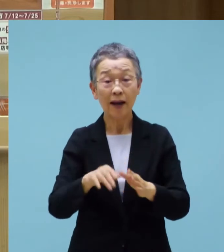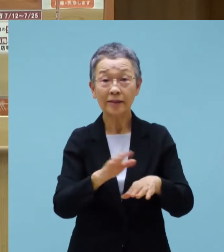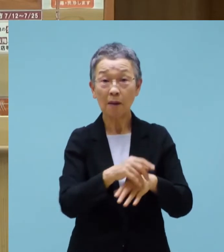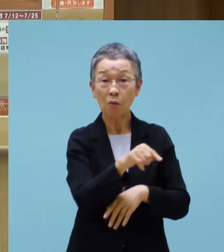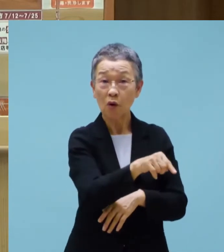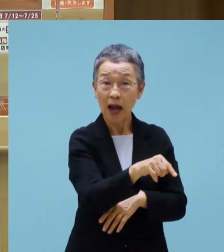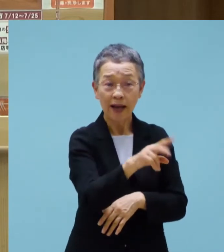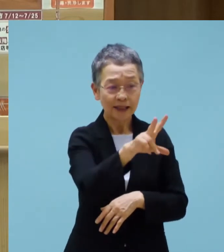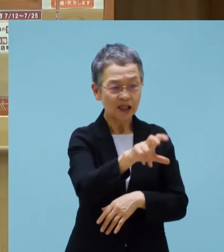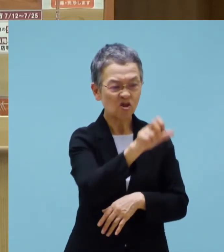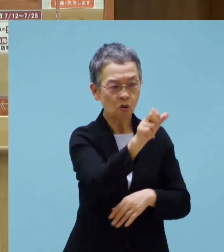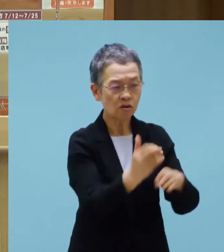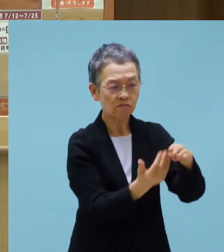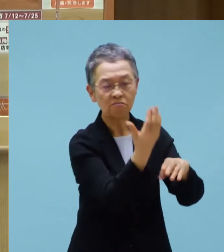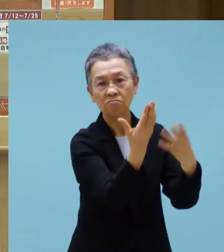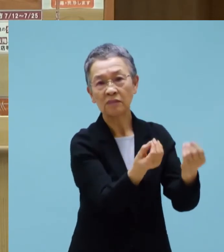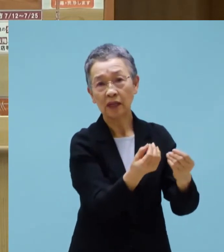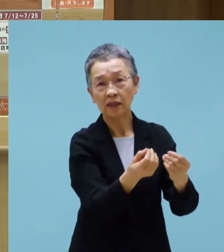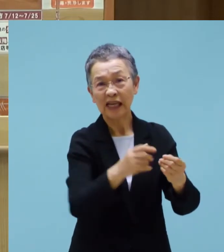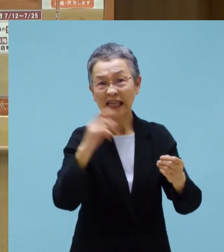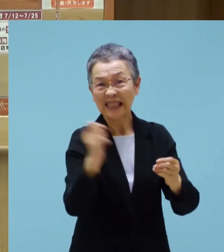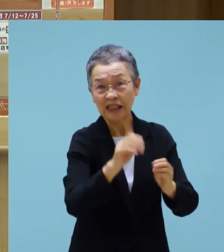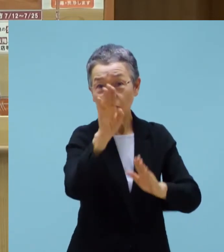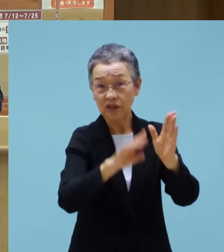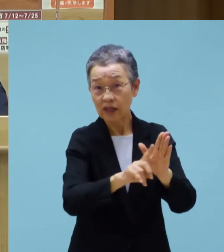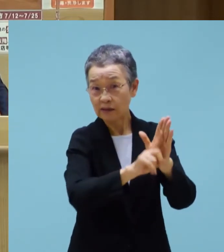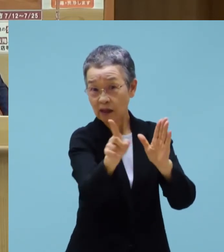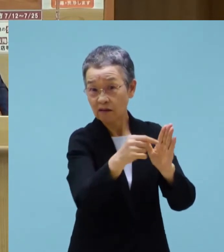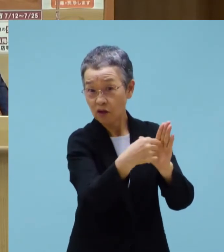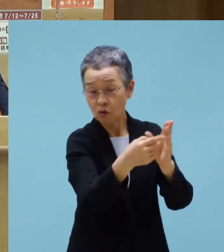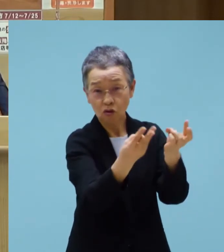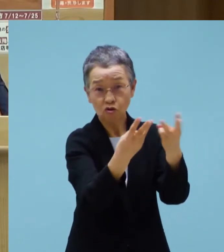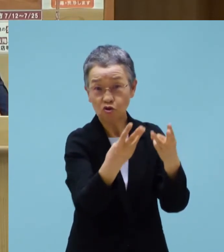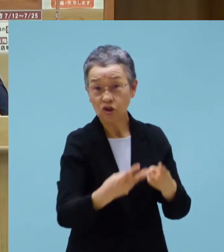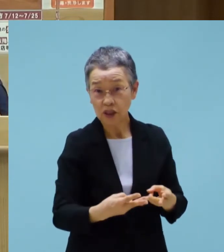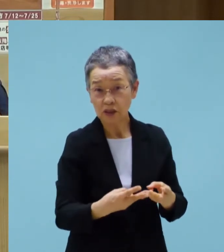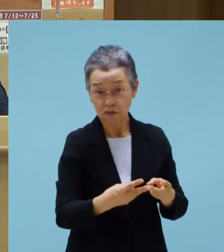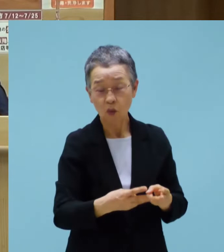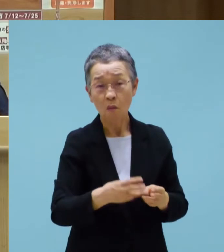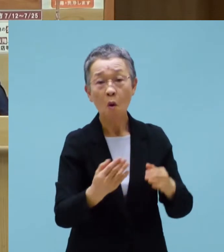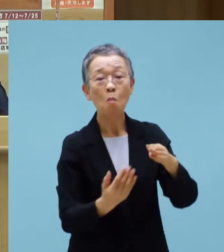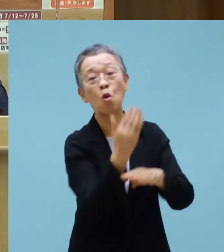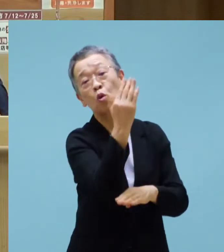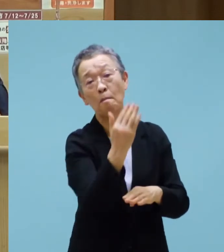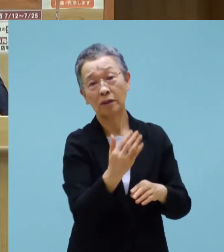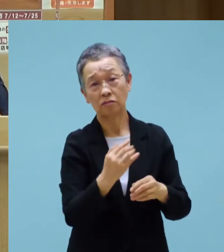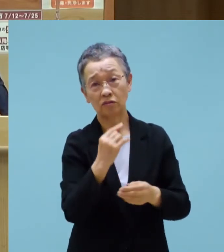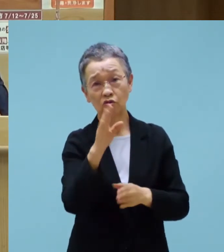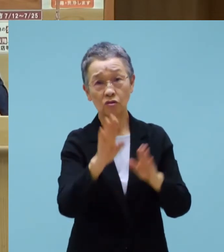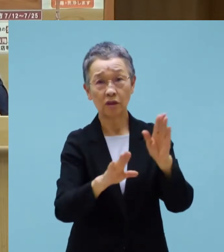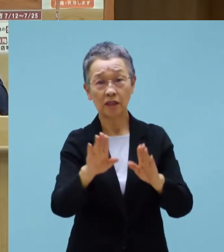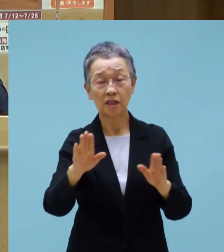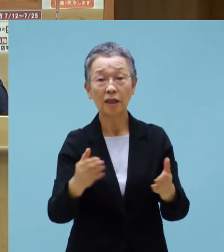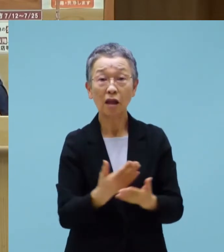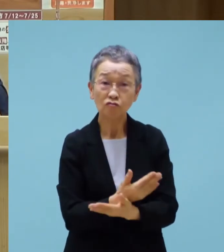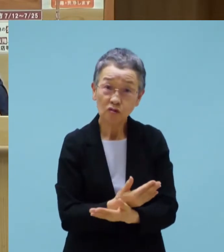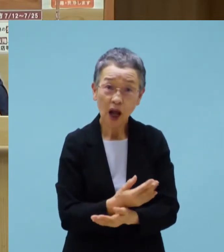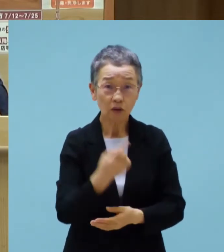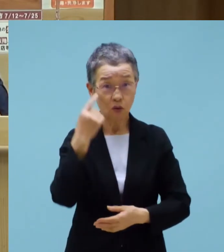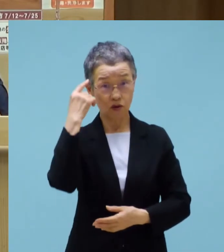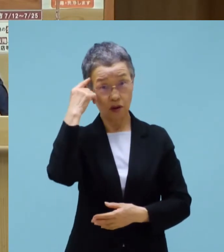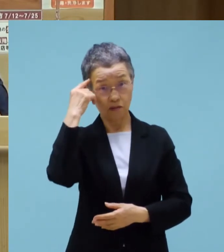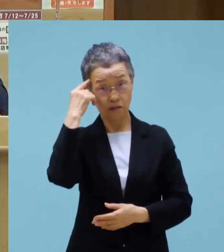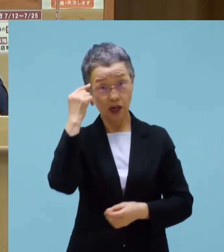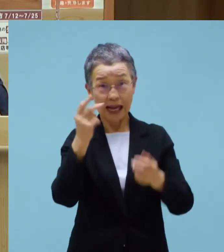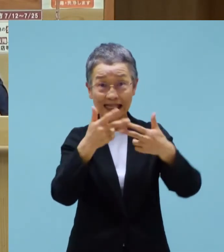達したりですとか、緊急事態宣言の数字というものをもう早く突破してしまうような状況にもなってくると思います。仕組みとし